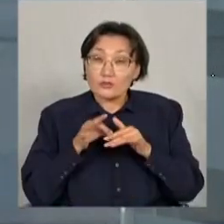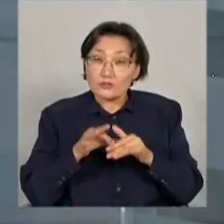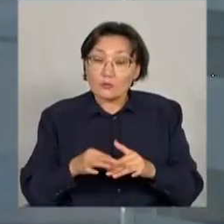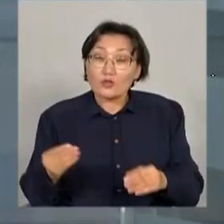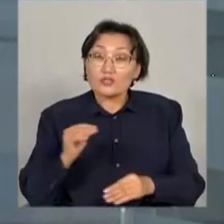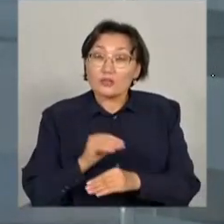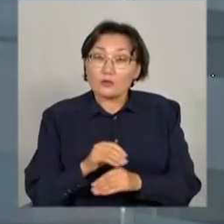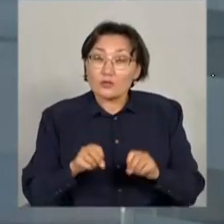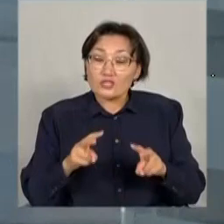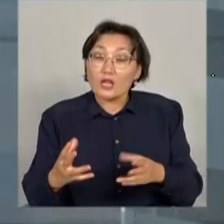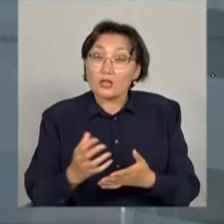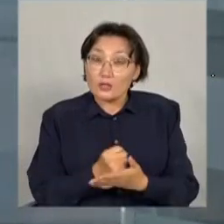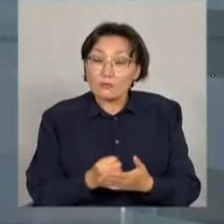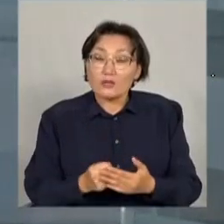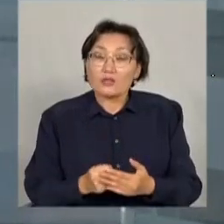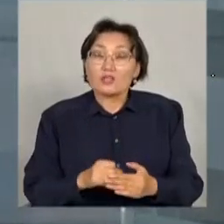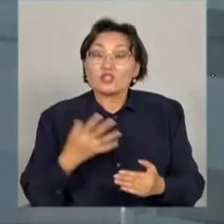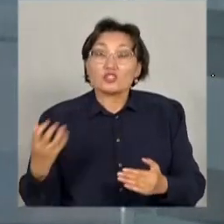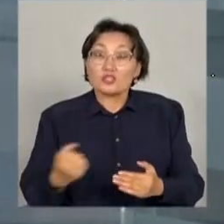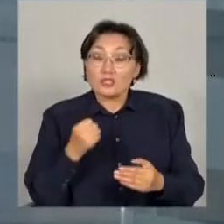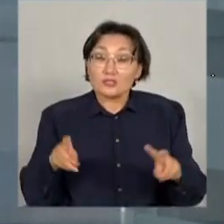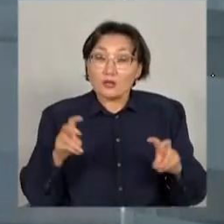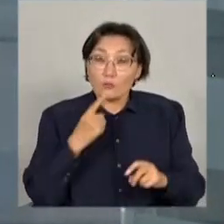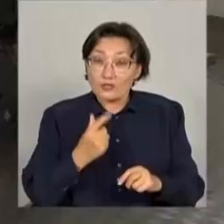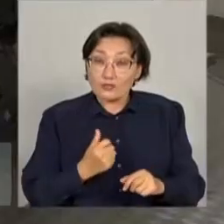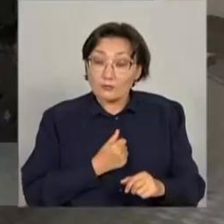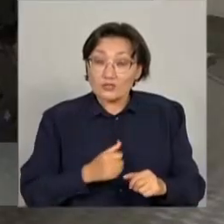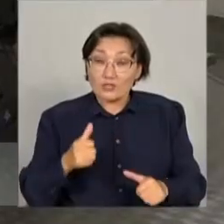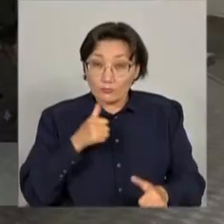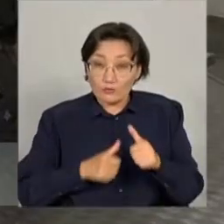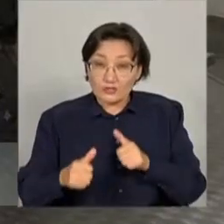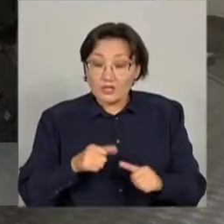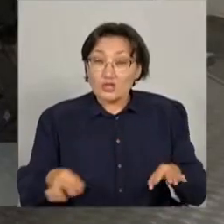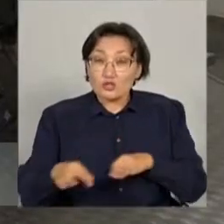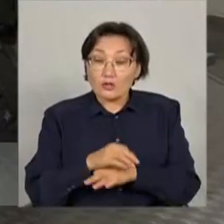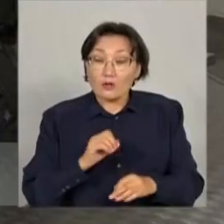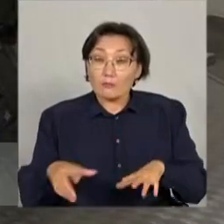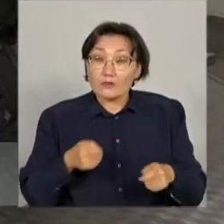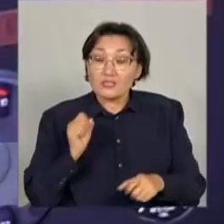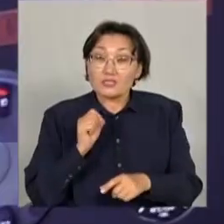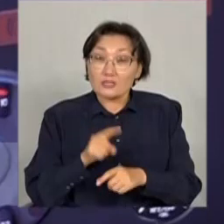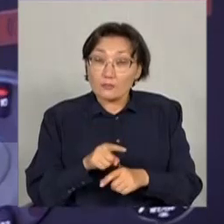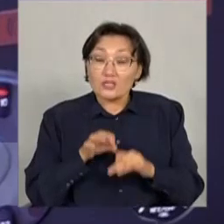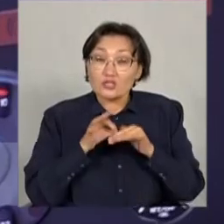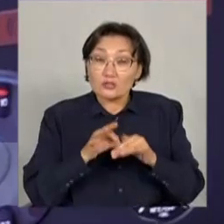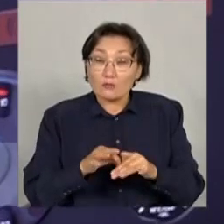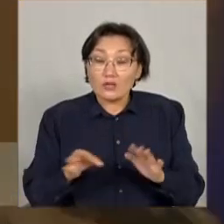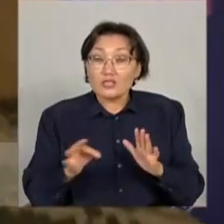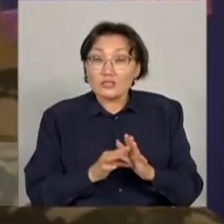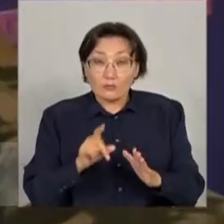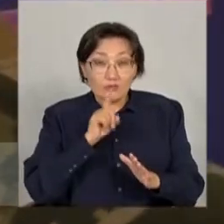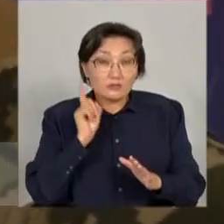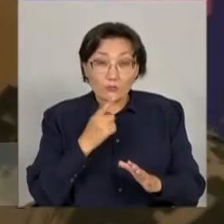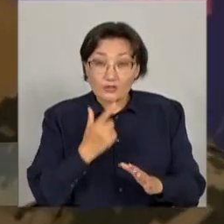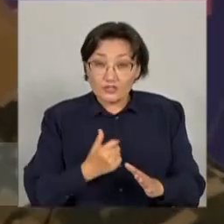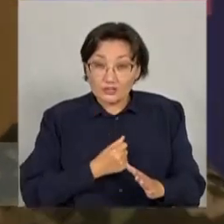қосымша мамандыққа ие бол. Жігер деп аталатын әскери пилоттық жоба президенттің тапсырмасымен ұйымдастырылған. Мақсаты жастарды